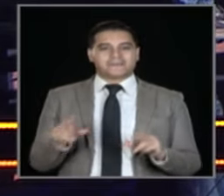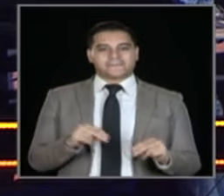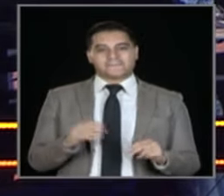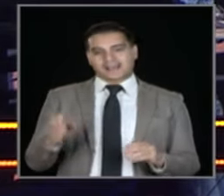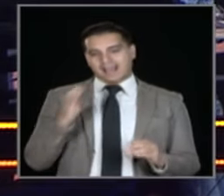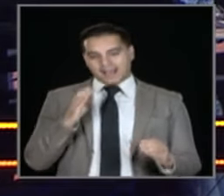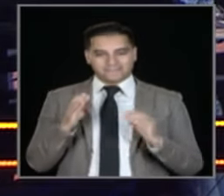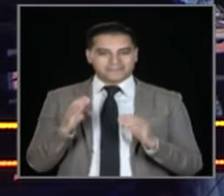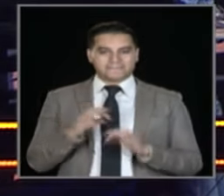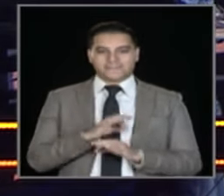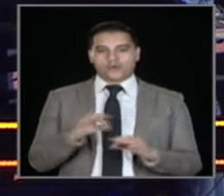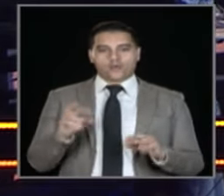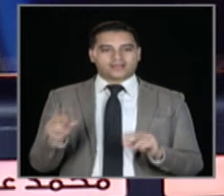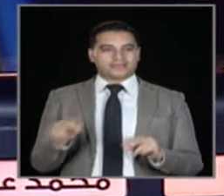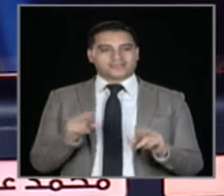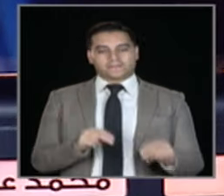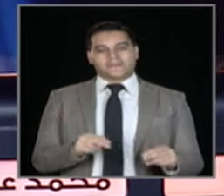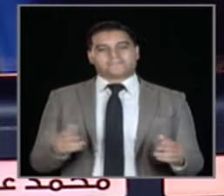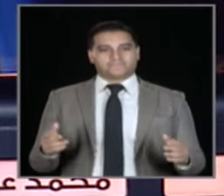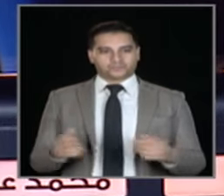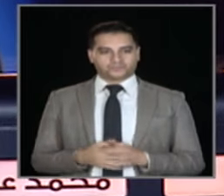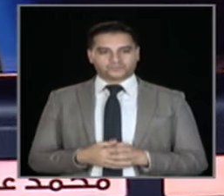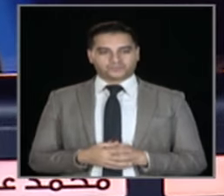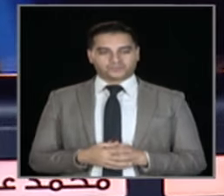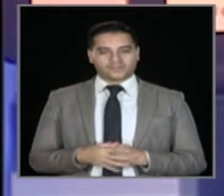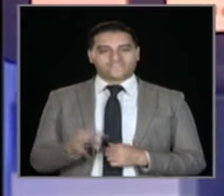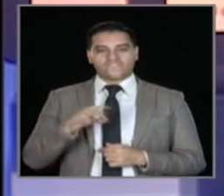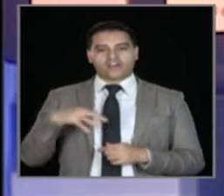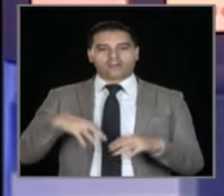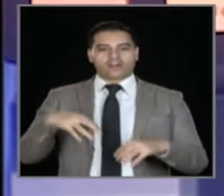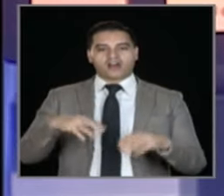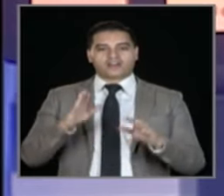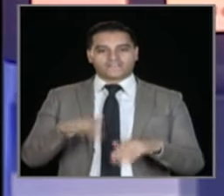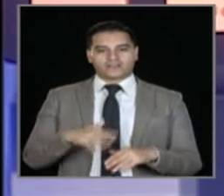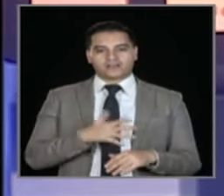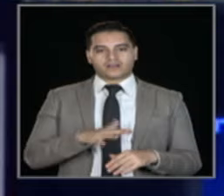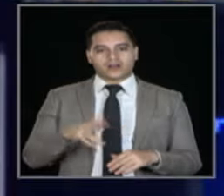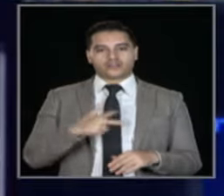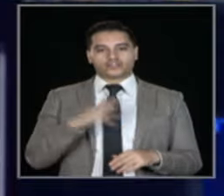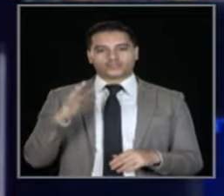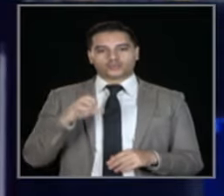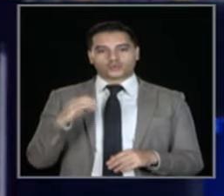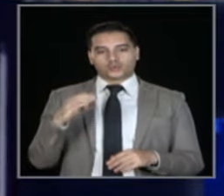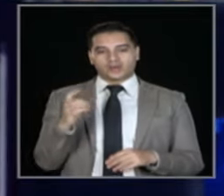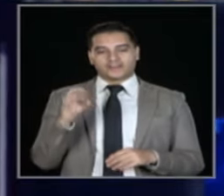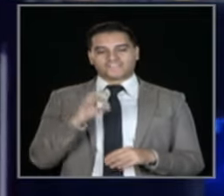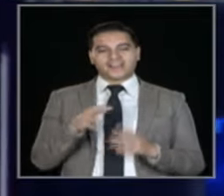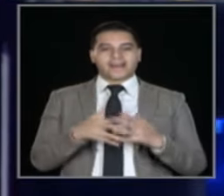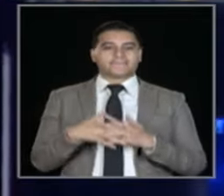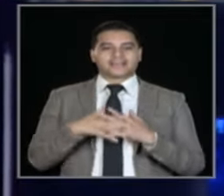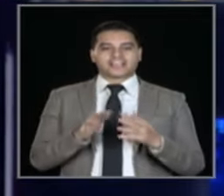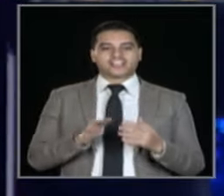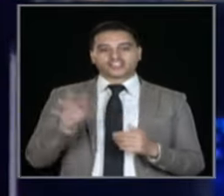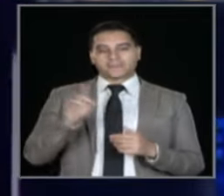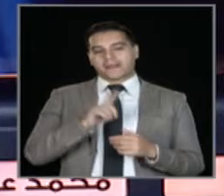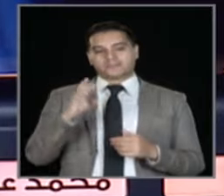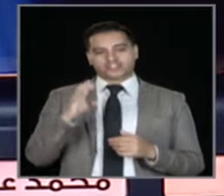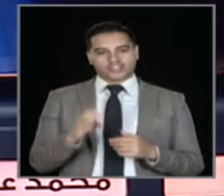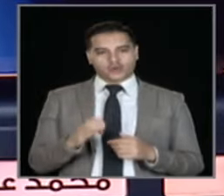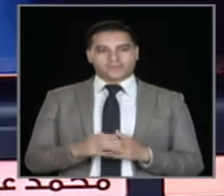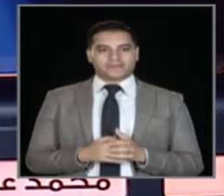نفس كل حاجة. في أي قارة يقع نهر شجر؟ أمريكا الشمالية مش